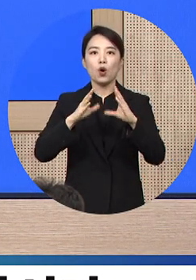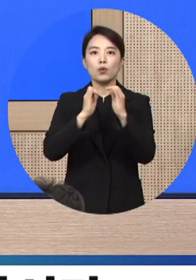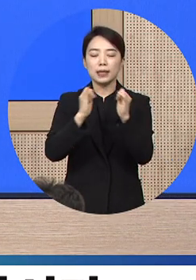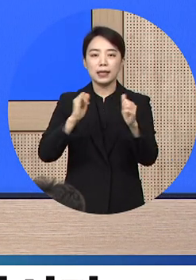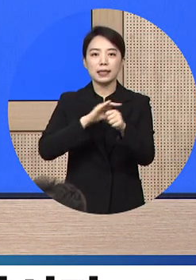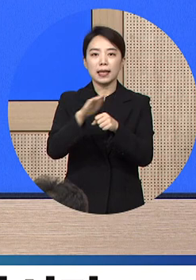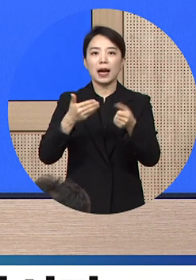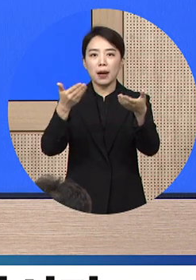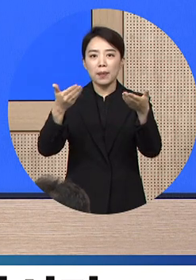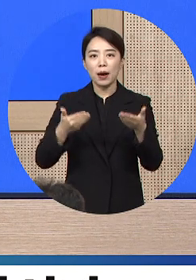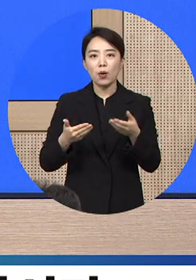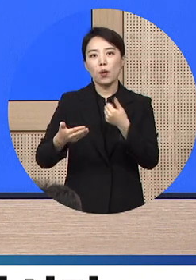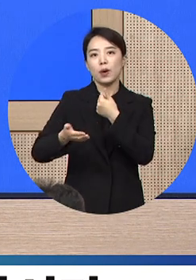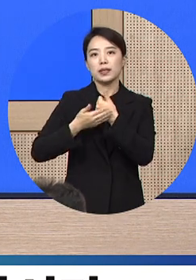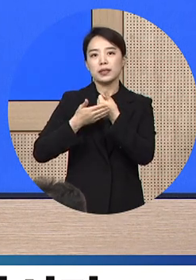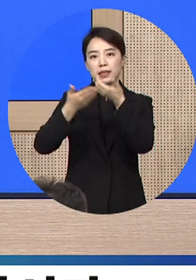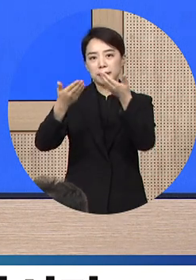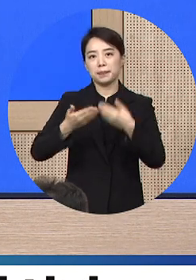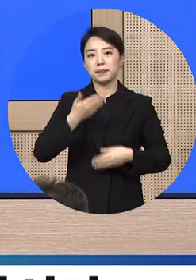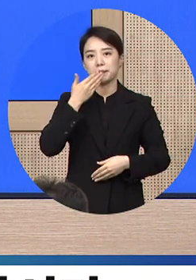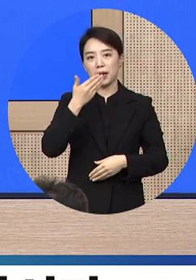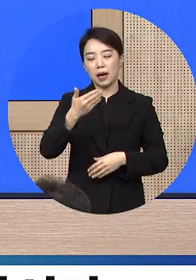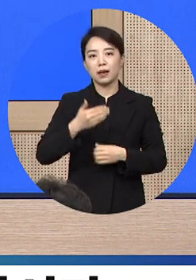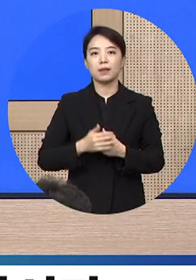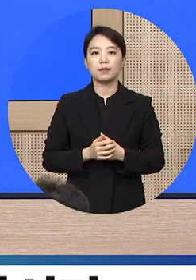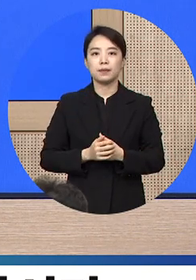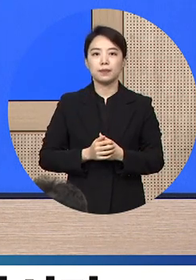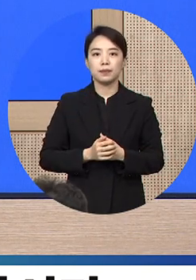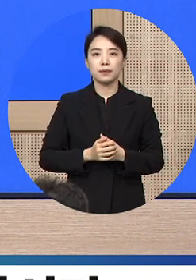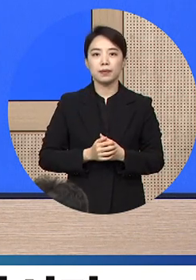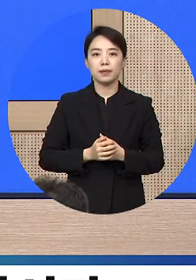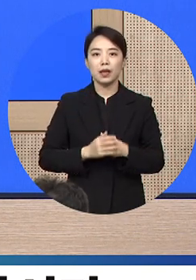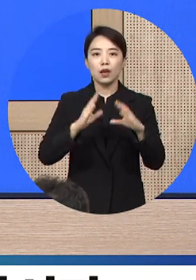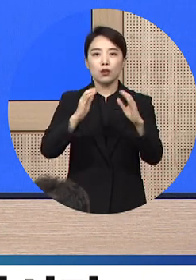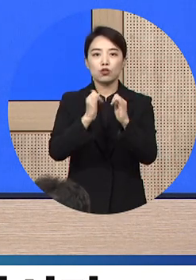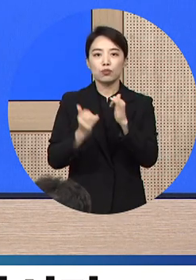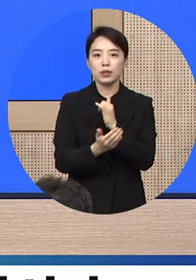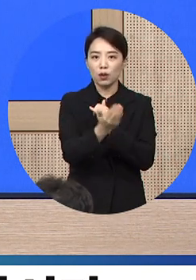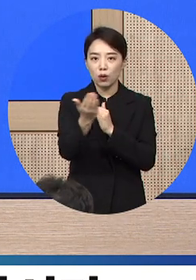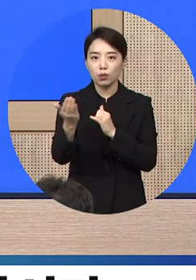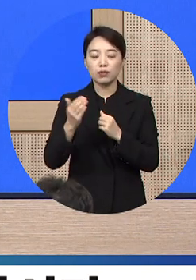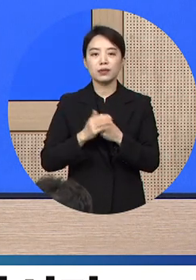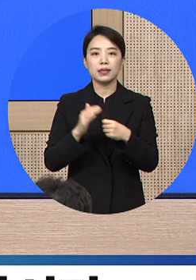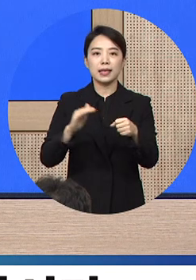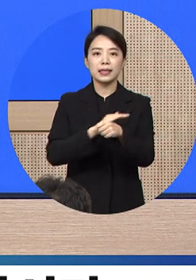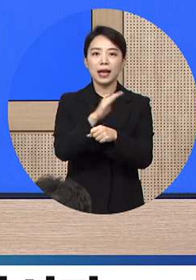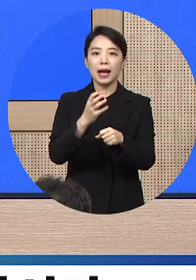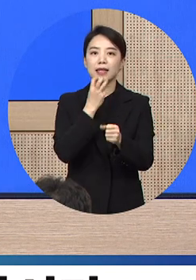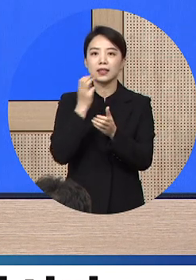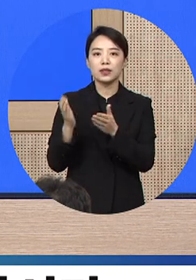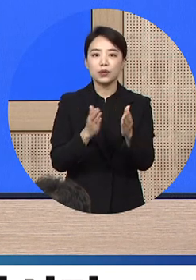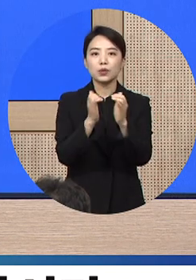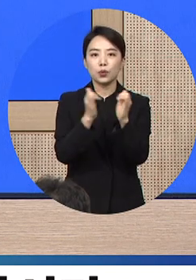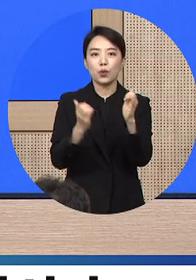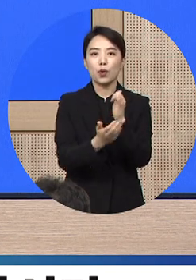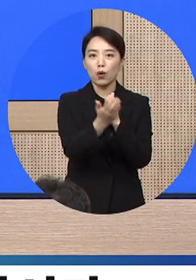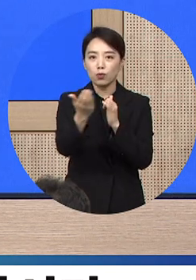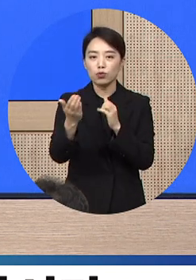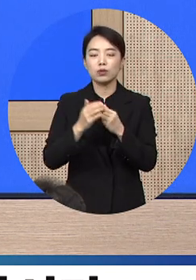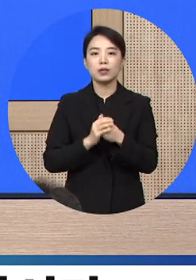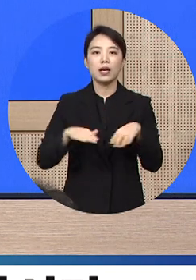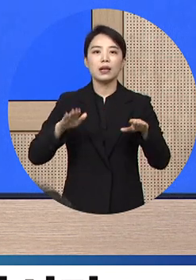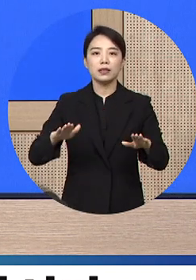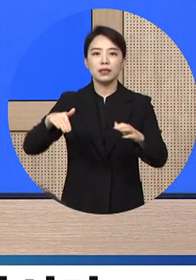사랑받고 지지받는 정당으로 거듭날 수 있습니다. 국민 여러분, 사랑하는 도민 여러분, 지금